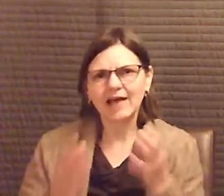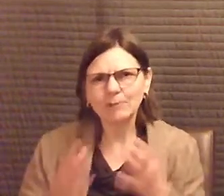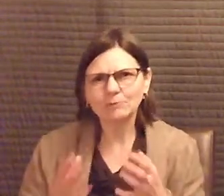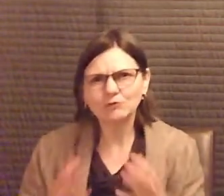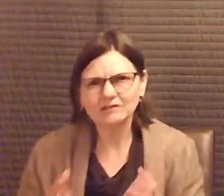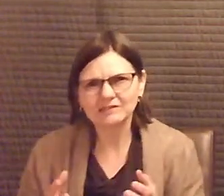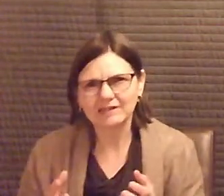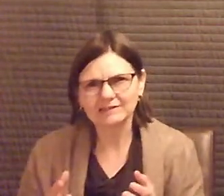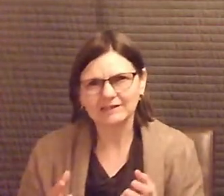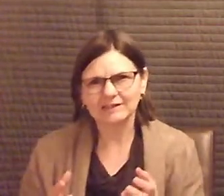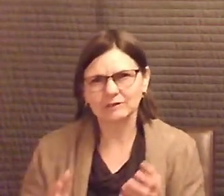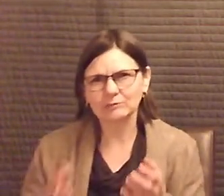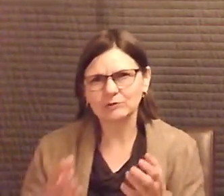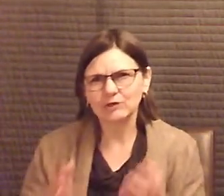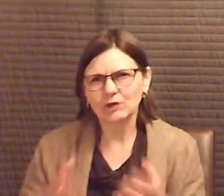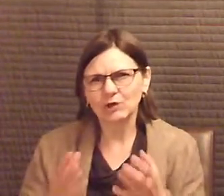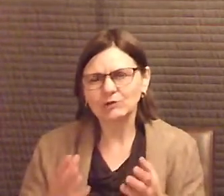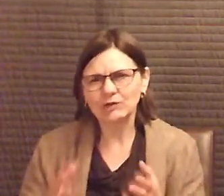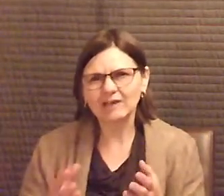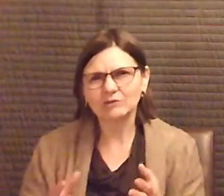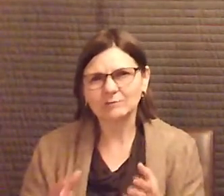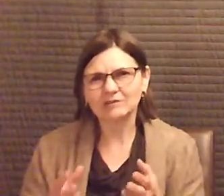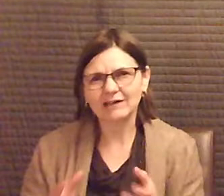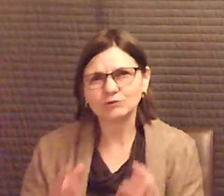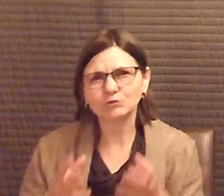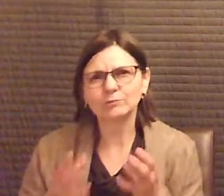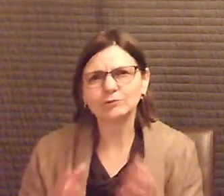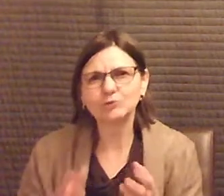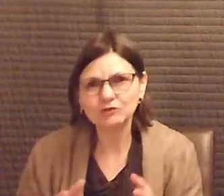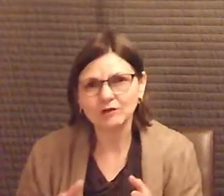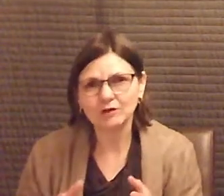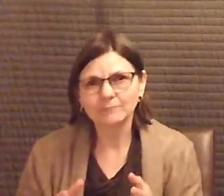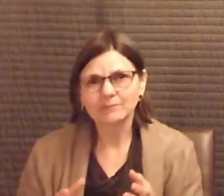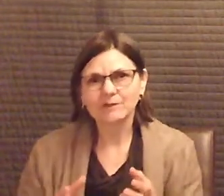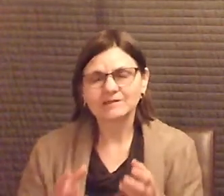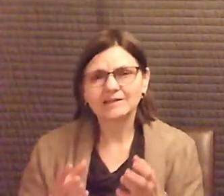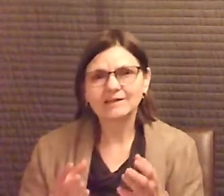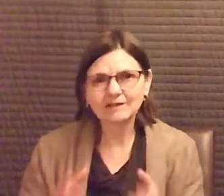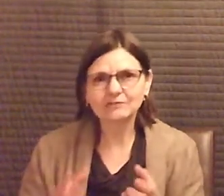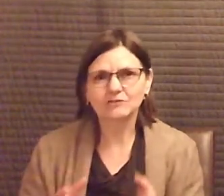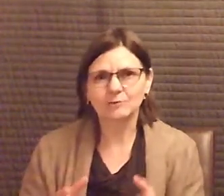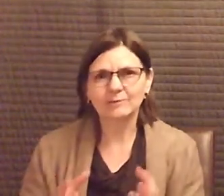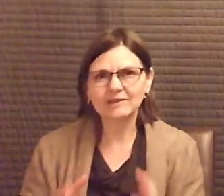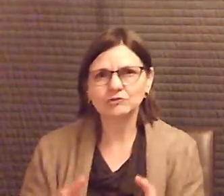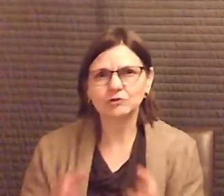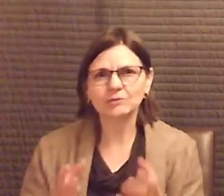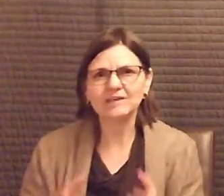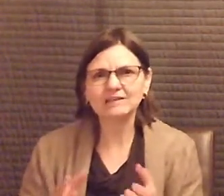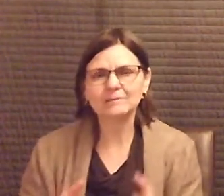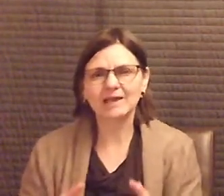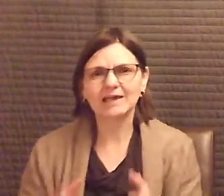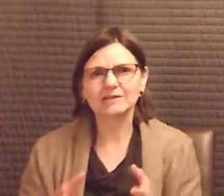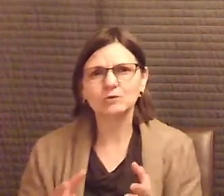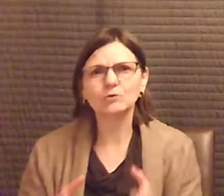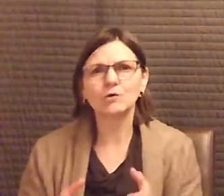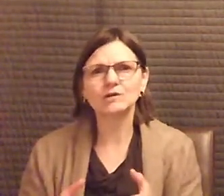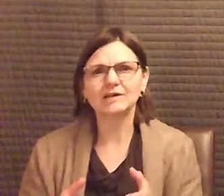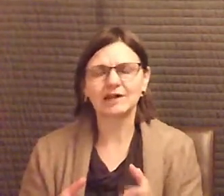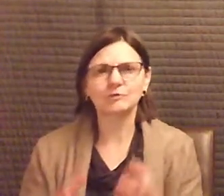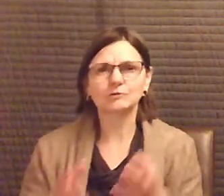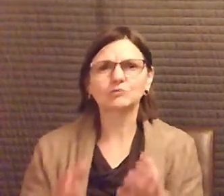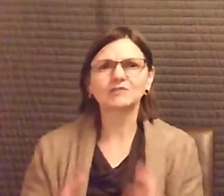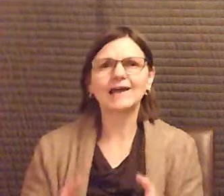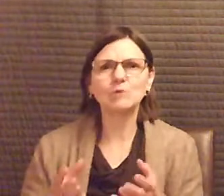helpt me dienstknechten hier om u en uw kinderen om die tijd goed te benutten die kans om mensen nog binnen te brengen in de uw